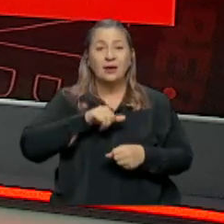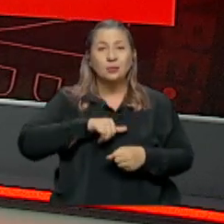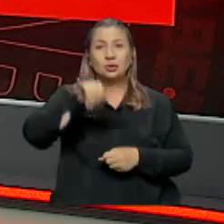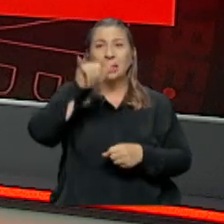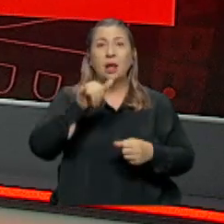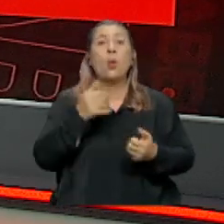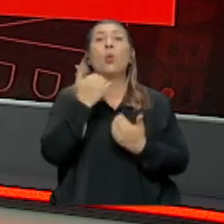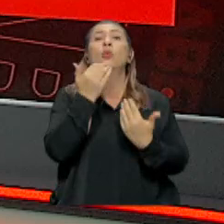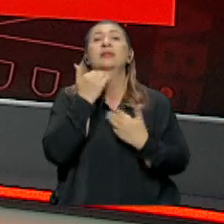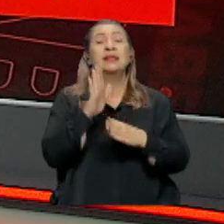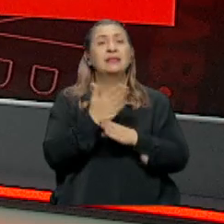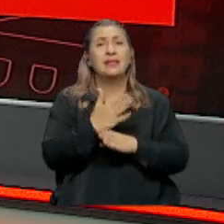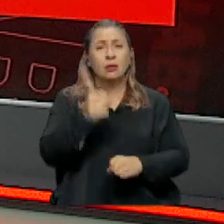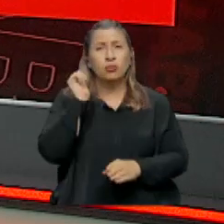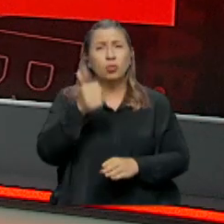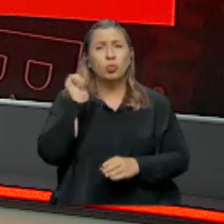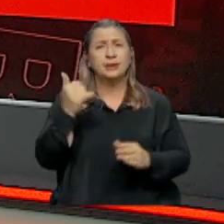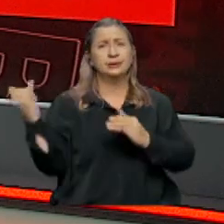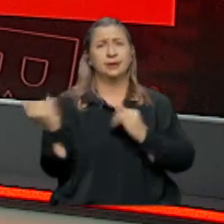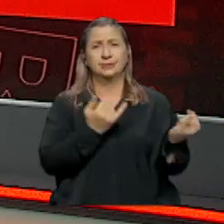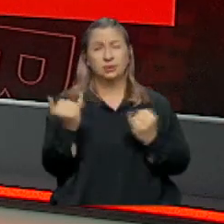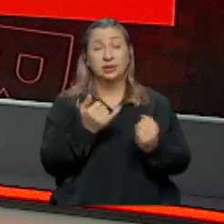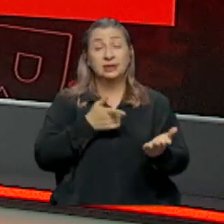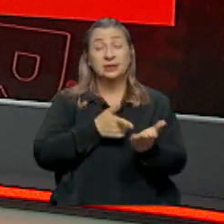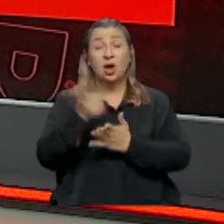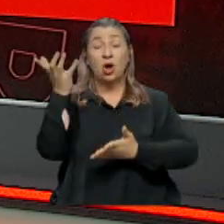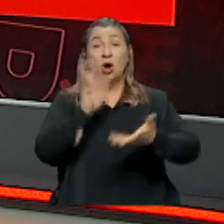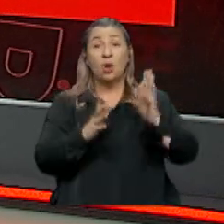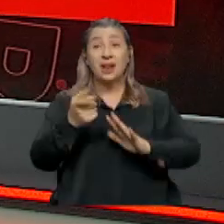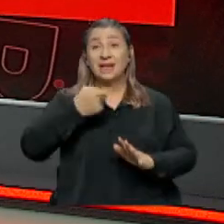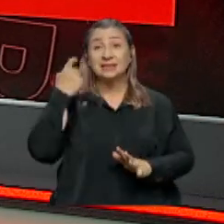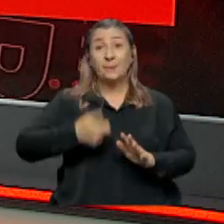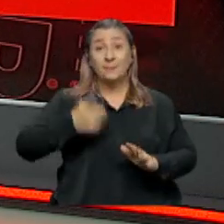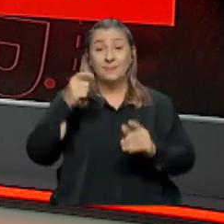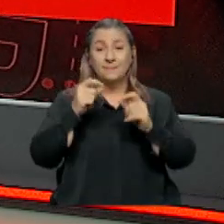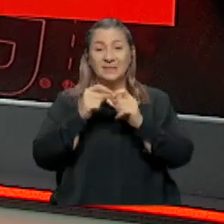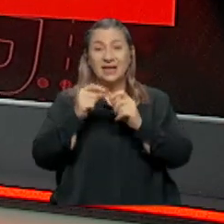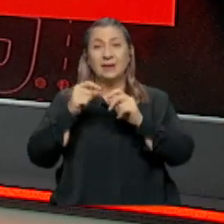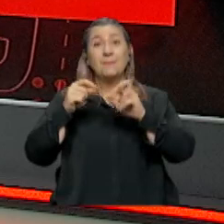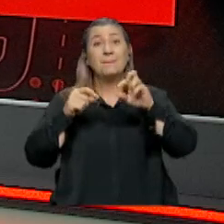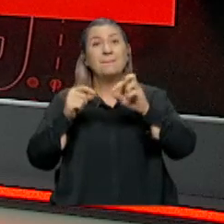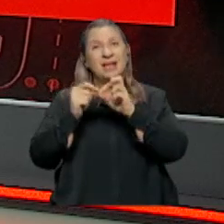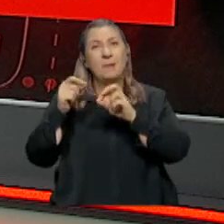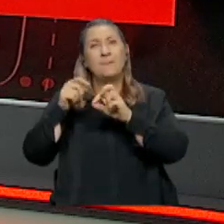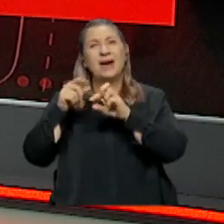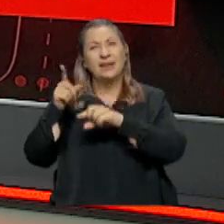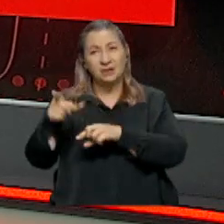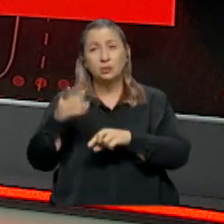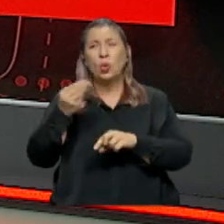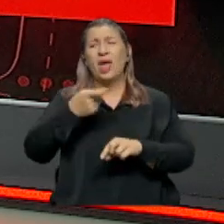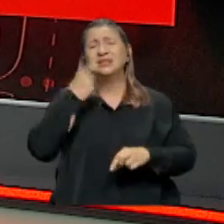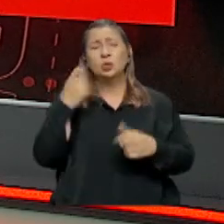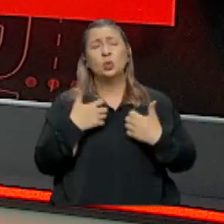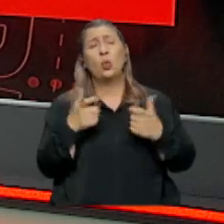havalanamadı. Neden diye günlerce tartışıldı. Tarım ve Orman eski bakanı Bekir Pakdemirli çok eskiler,